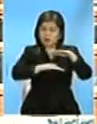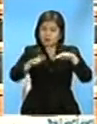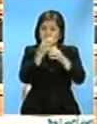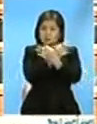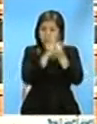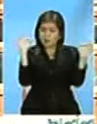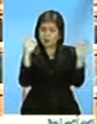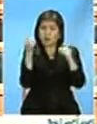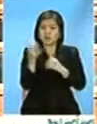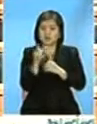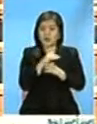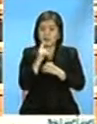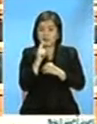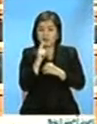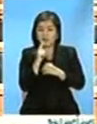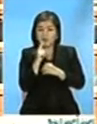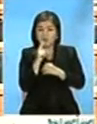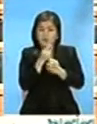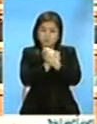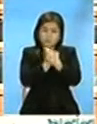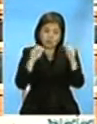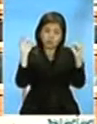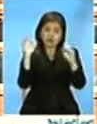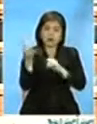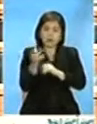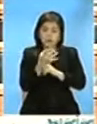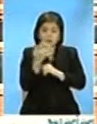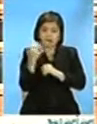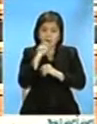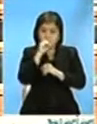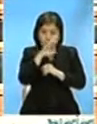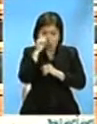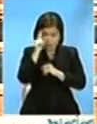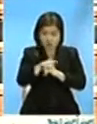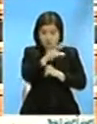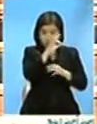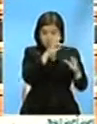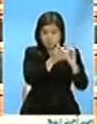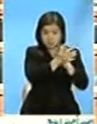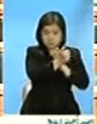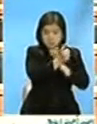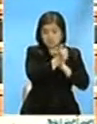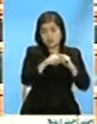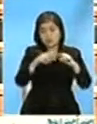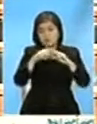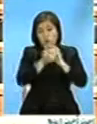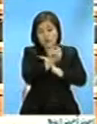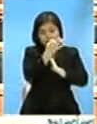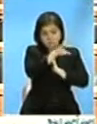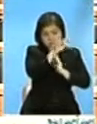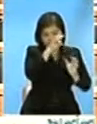หรือเปล่ามันไม่หนักหน่วงครับไม่เหมือนกับที่มาที่บอกว่าจะต้องสรรหาไม่มาจากประชาชนนั้นขัดหลักการแน่น